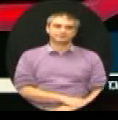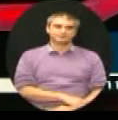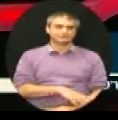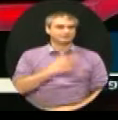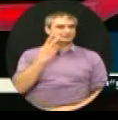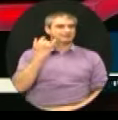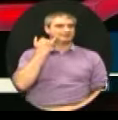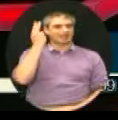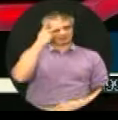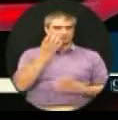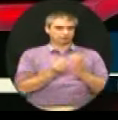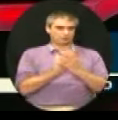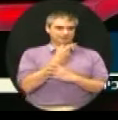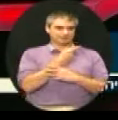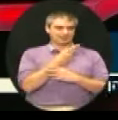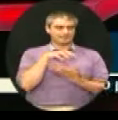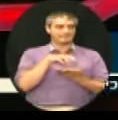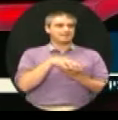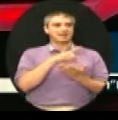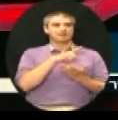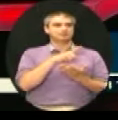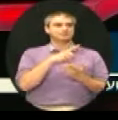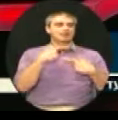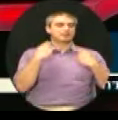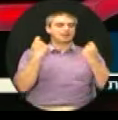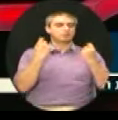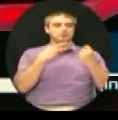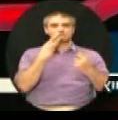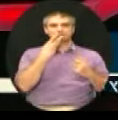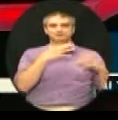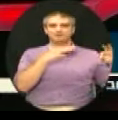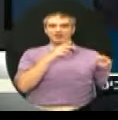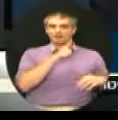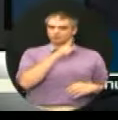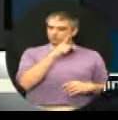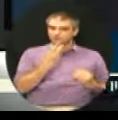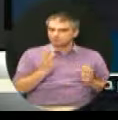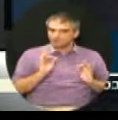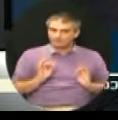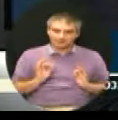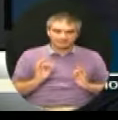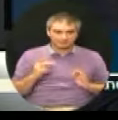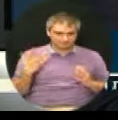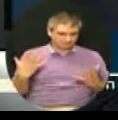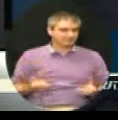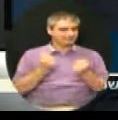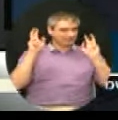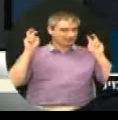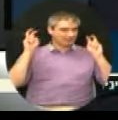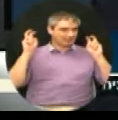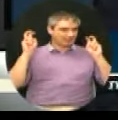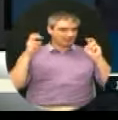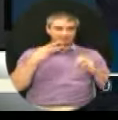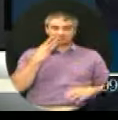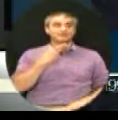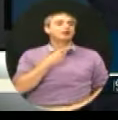כשהוא ייסד יותר נכון את המרכז לתרבות הלדינו, זה באמת מה שהציל במרכאות או